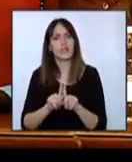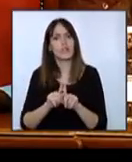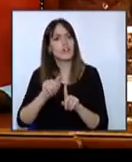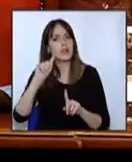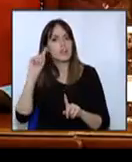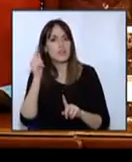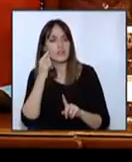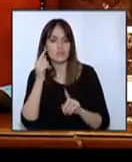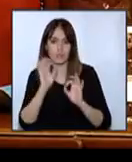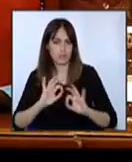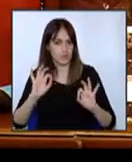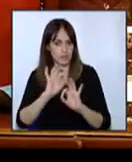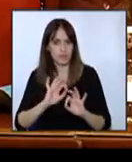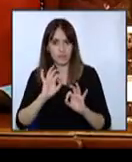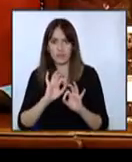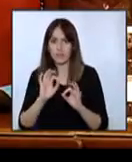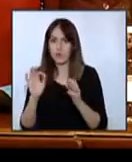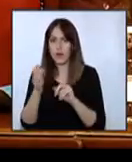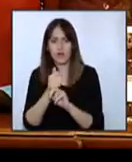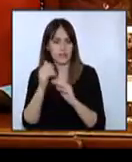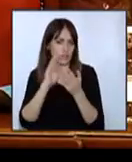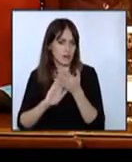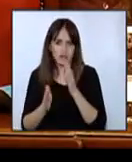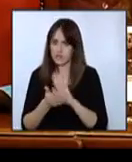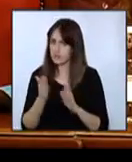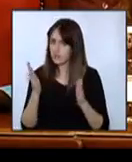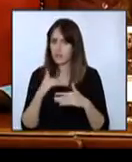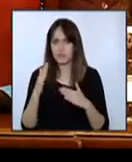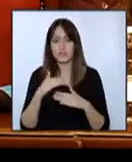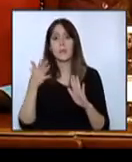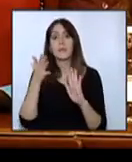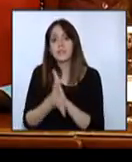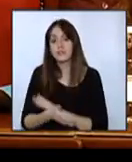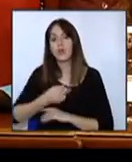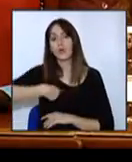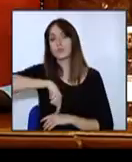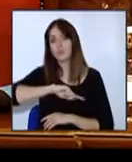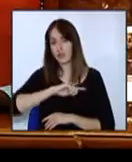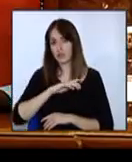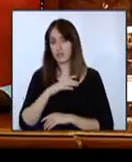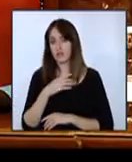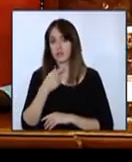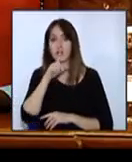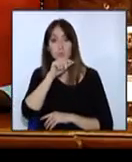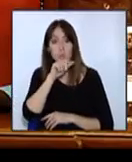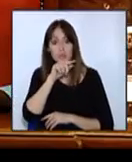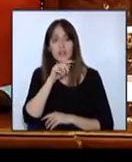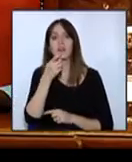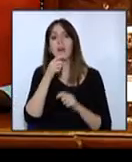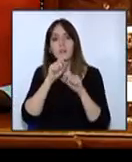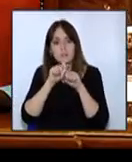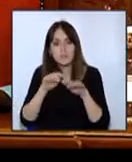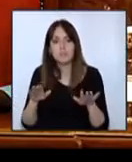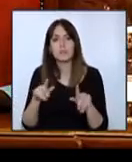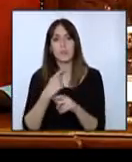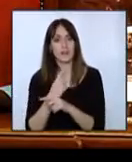totalment rumor i no hi havia res de cert. I per això tant nosaltres des del Twitter vam poder-ho fer, perquè